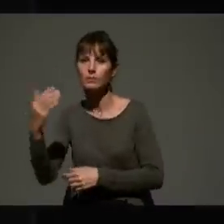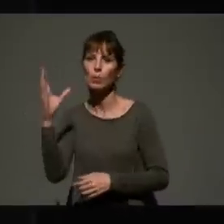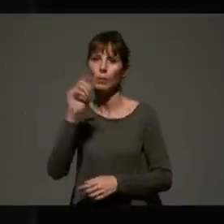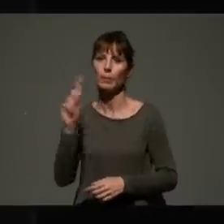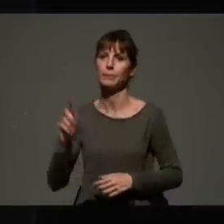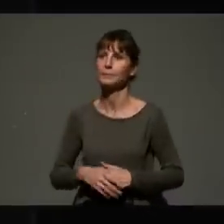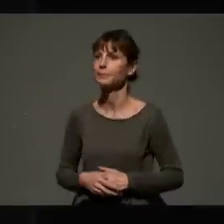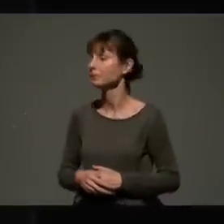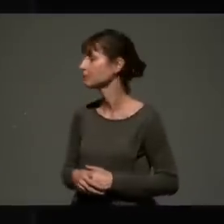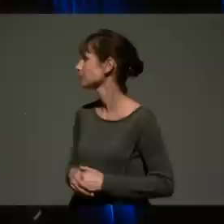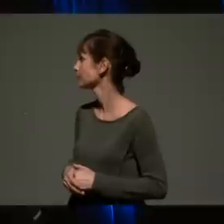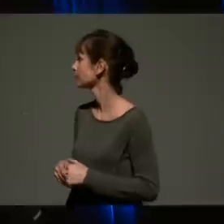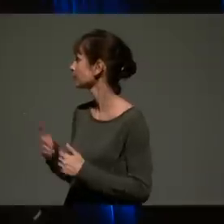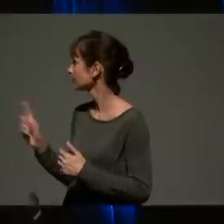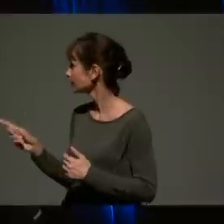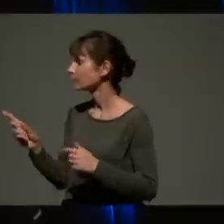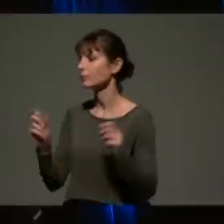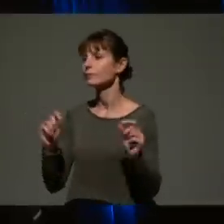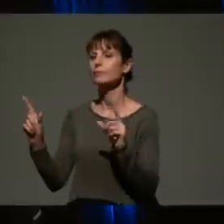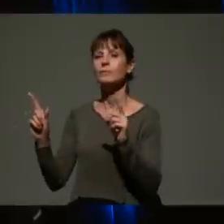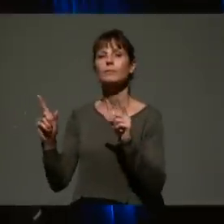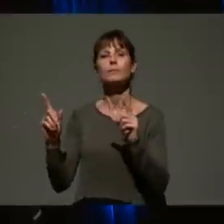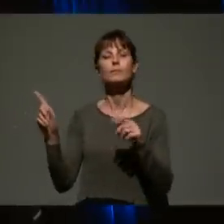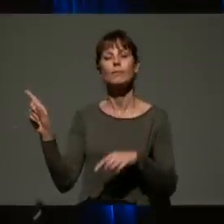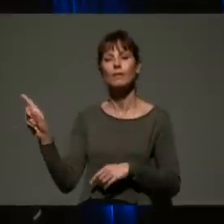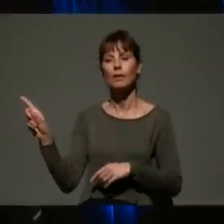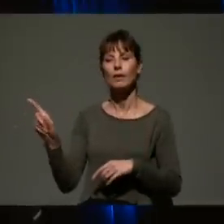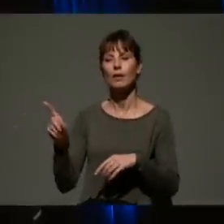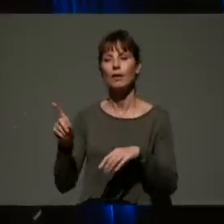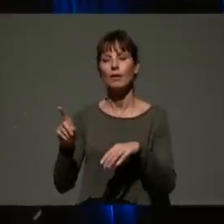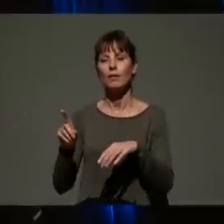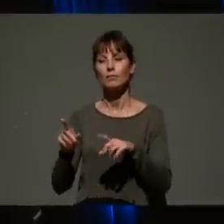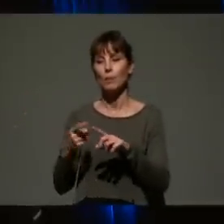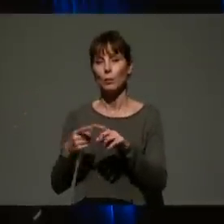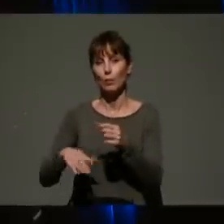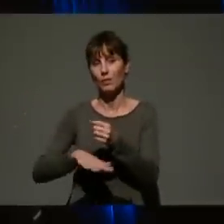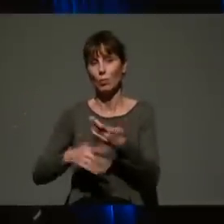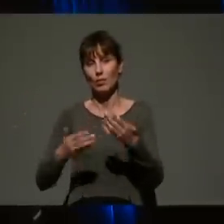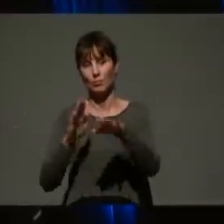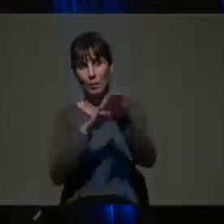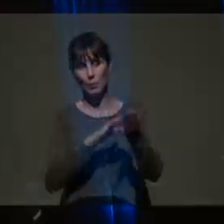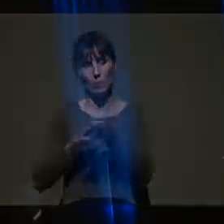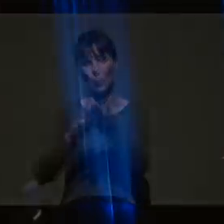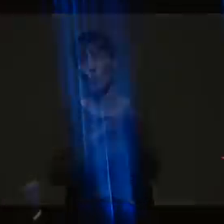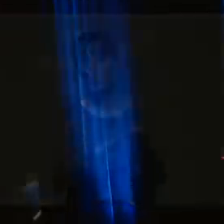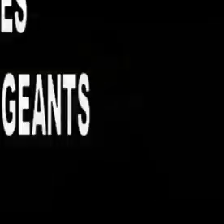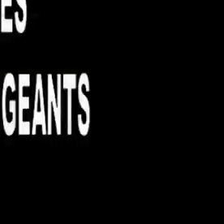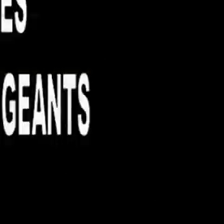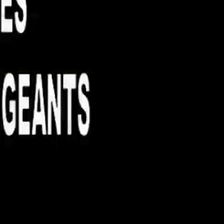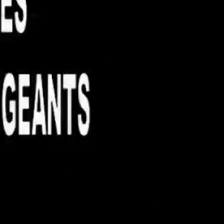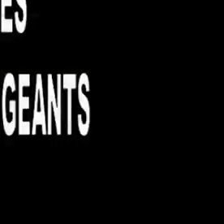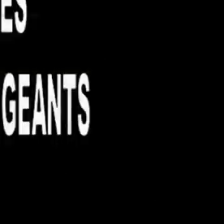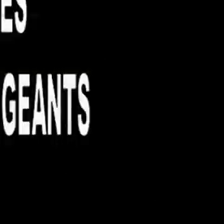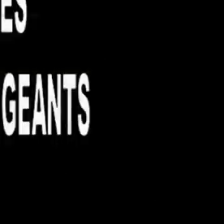ça. Et on en arrive à ce fameux principe de précaution. On en parlait tout à l'heure avant que